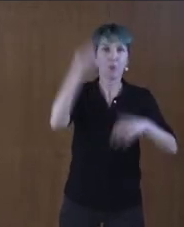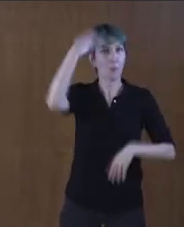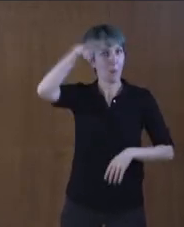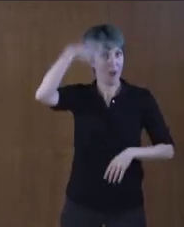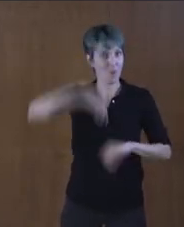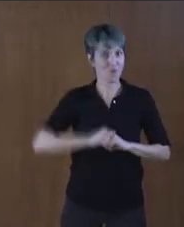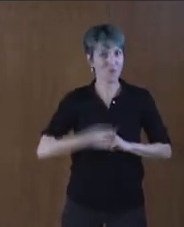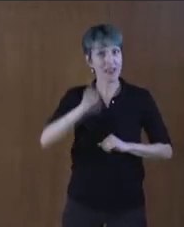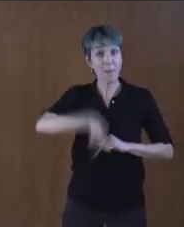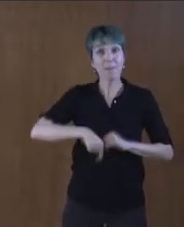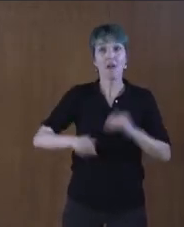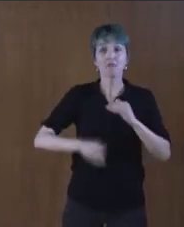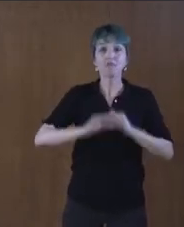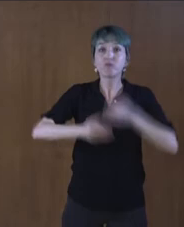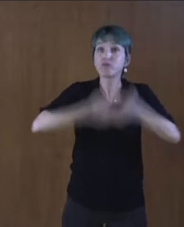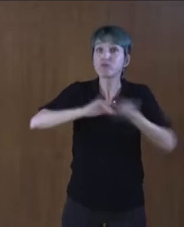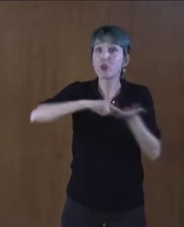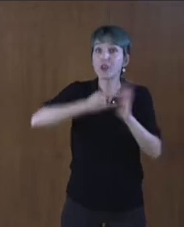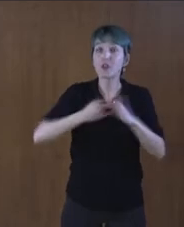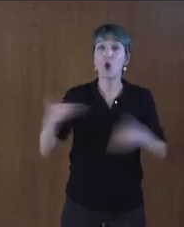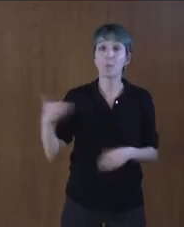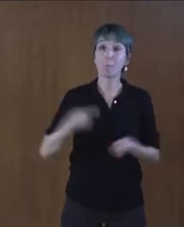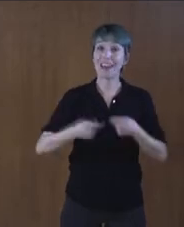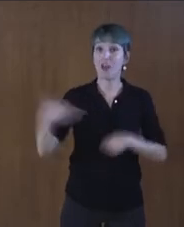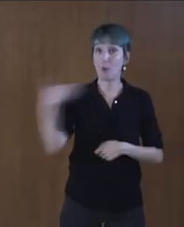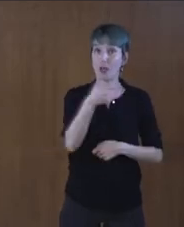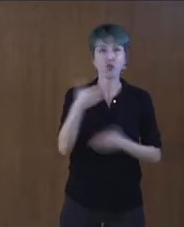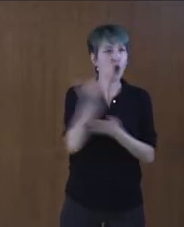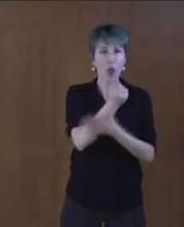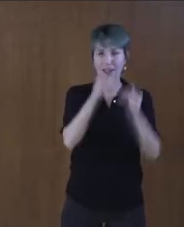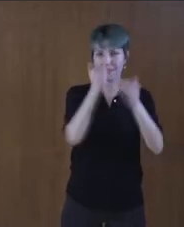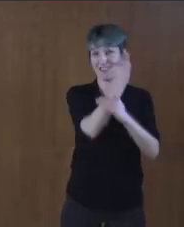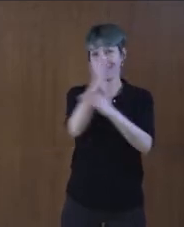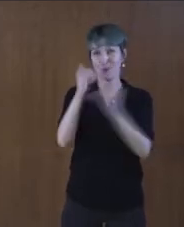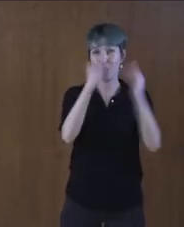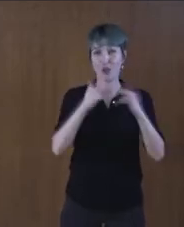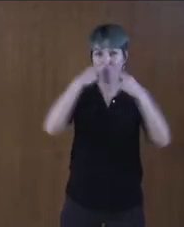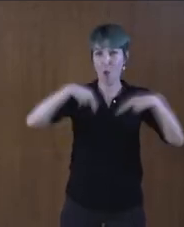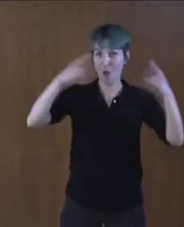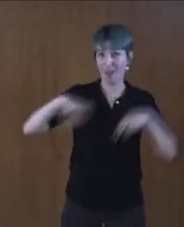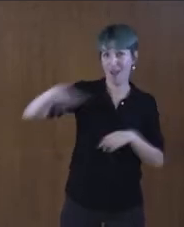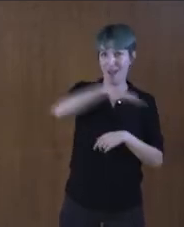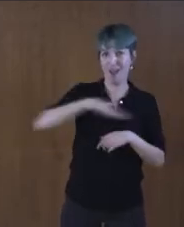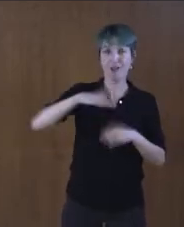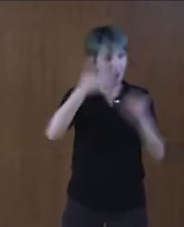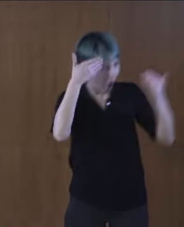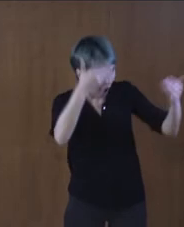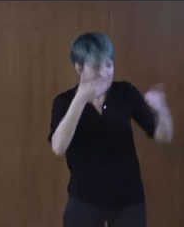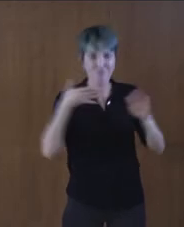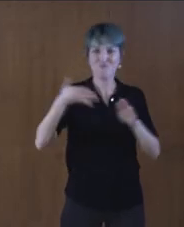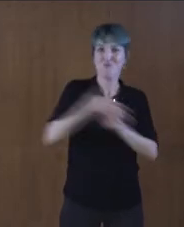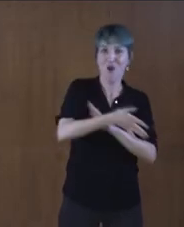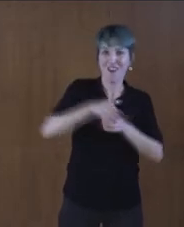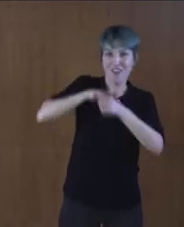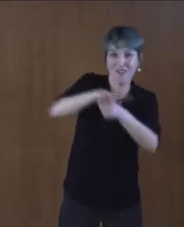Peix, celebrat per totes les institucions públiques del nostre entorn pel seu efecte en el progrés de la ciutat,